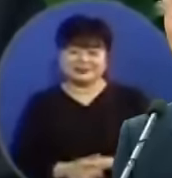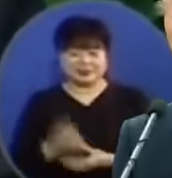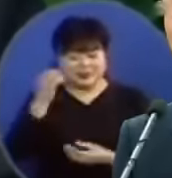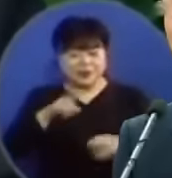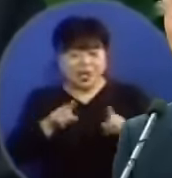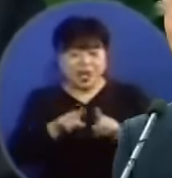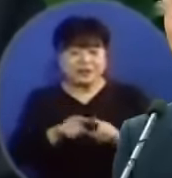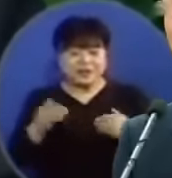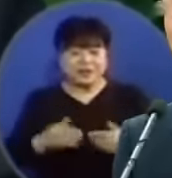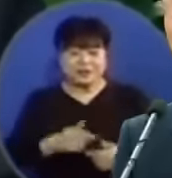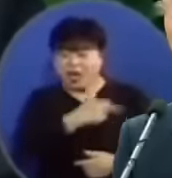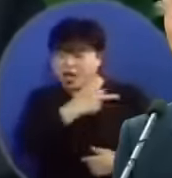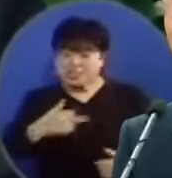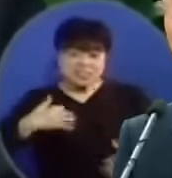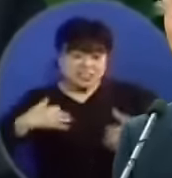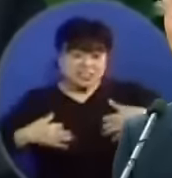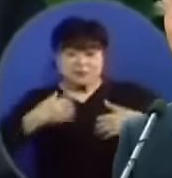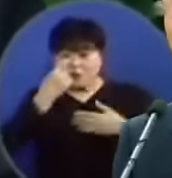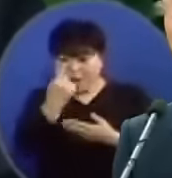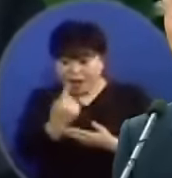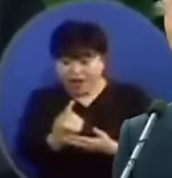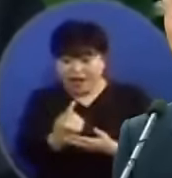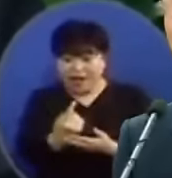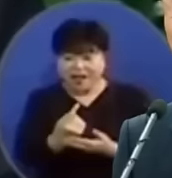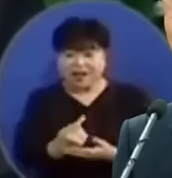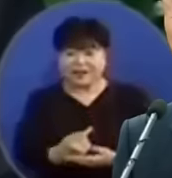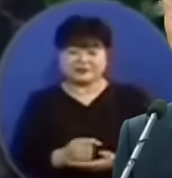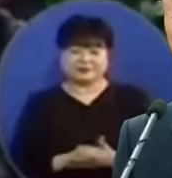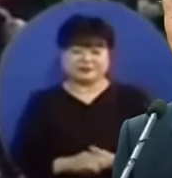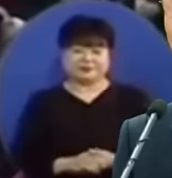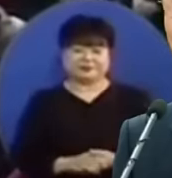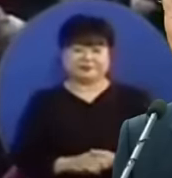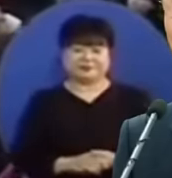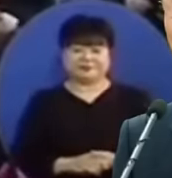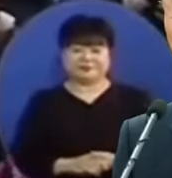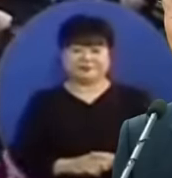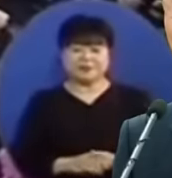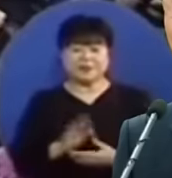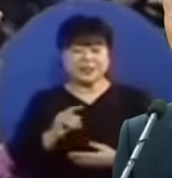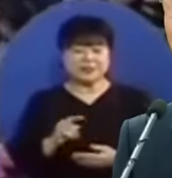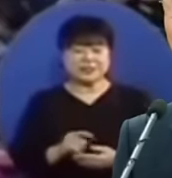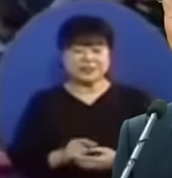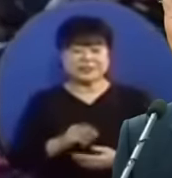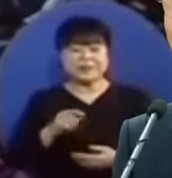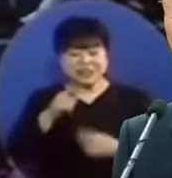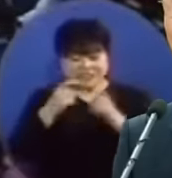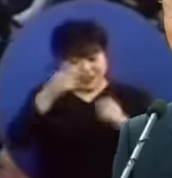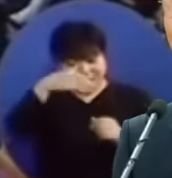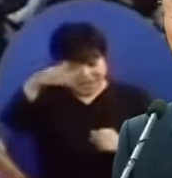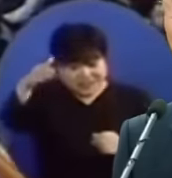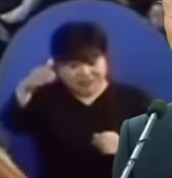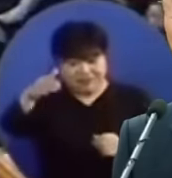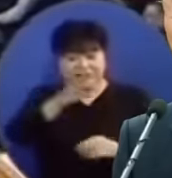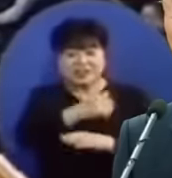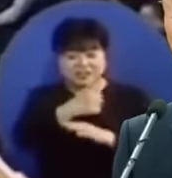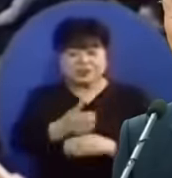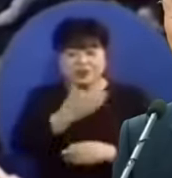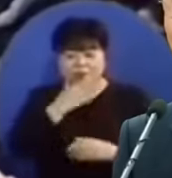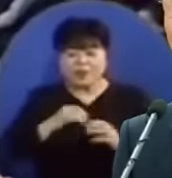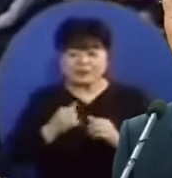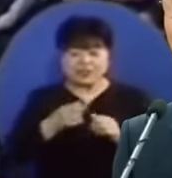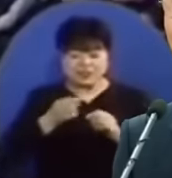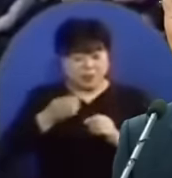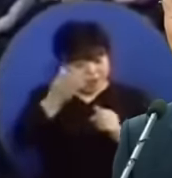함께 일하면 큰 기쁨이 오는 것은 사도행전 8장 5절로 8절에 보면 빌립이 사마리아 성에 내려가서 그리스도를